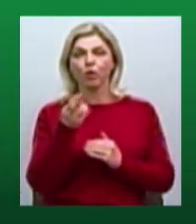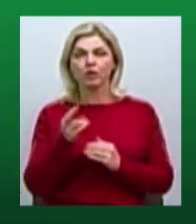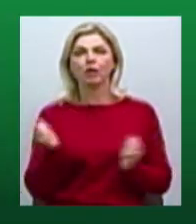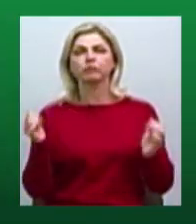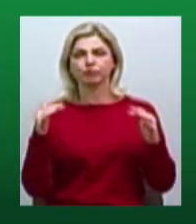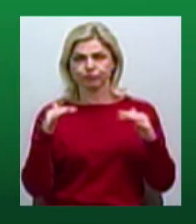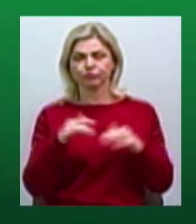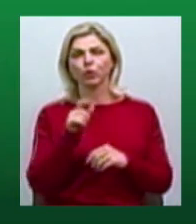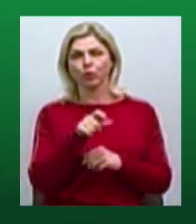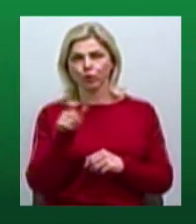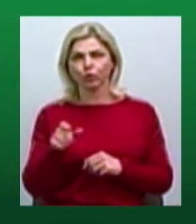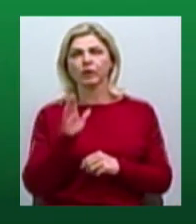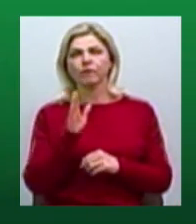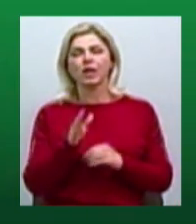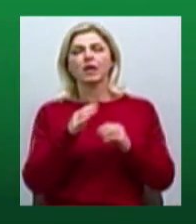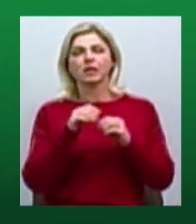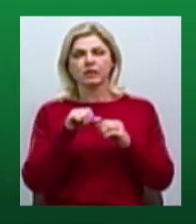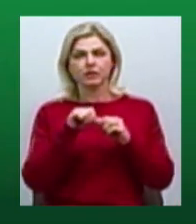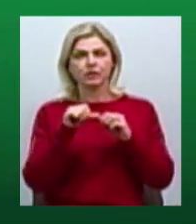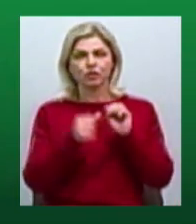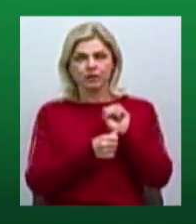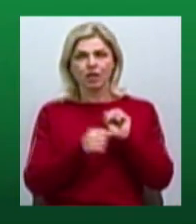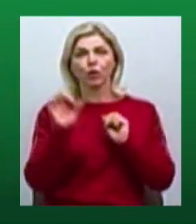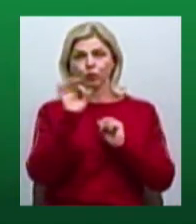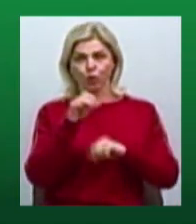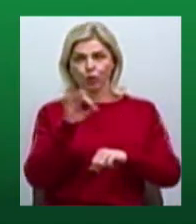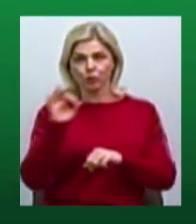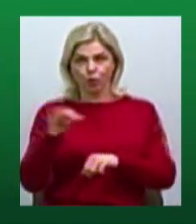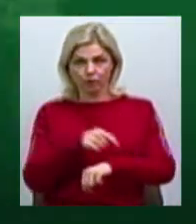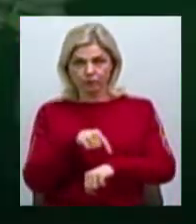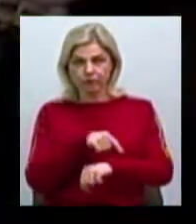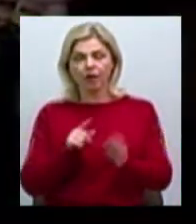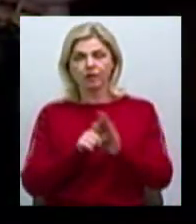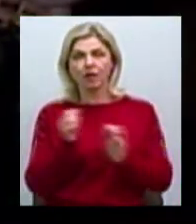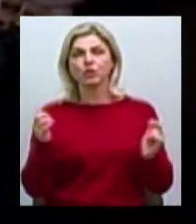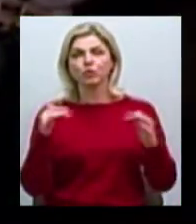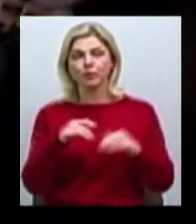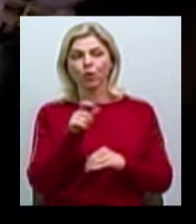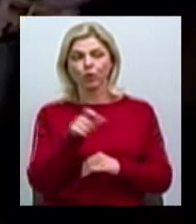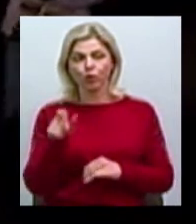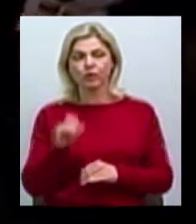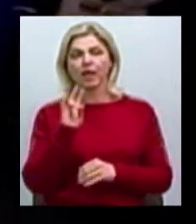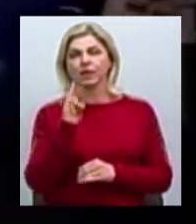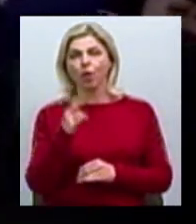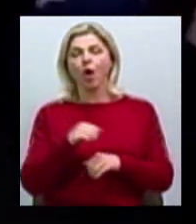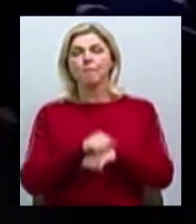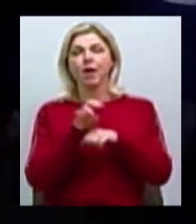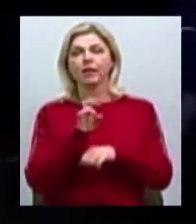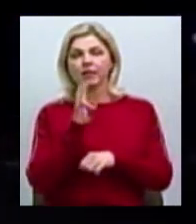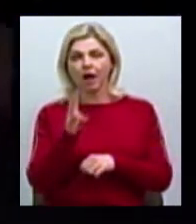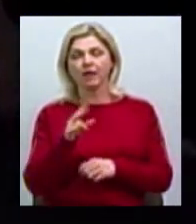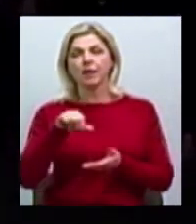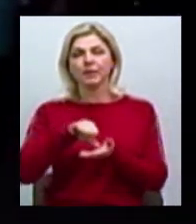О 18:00 біля площі Соборній почали збиратися люди. Тут учасники Київського та Миколаївського майдану, представники